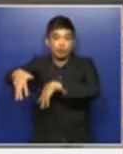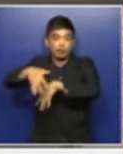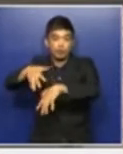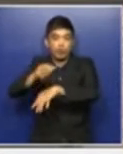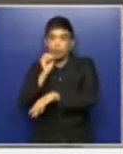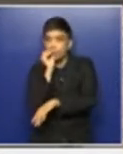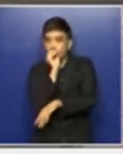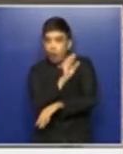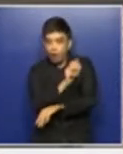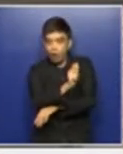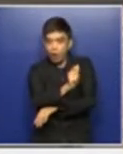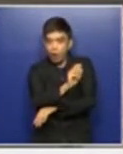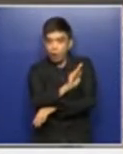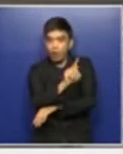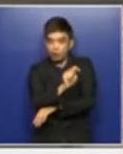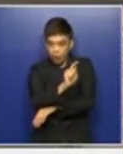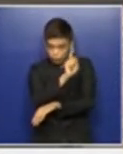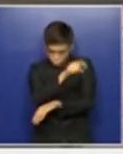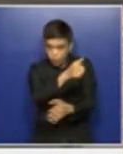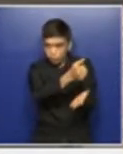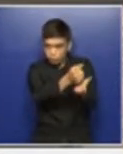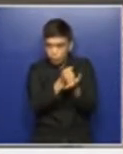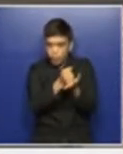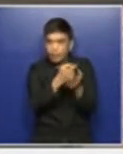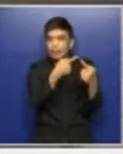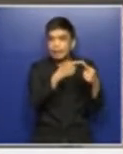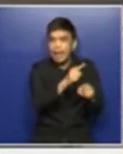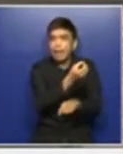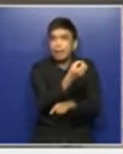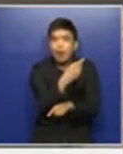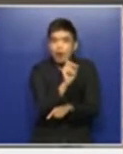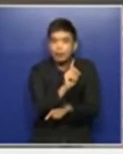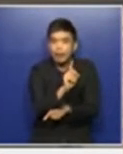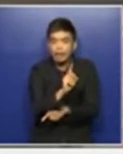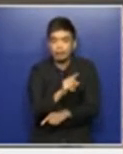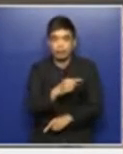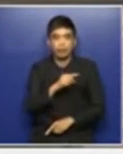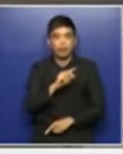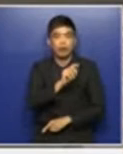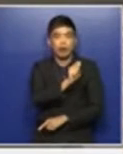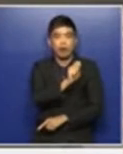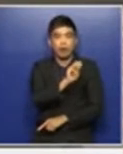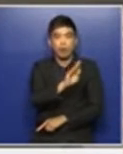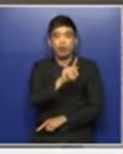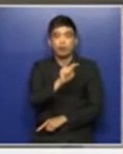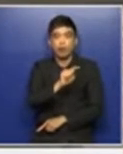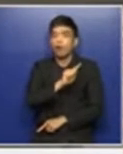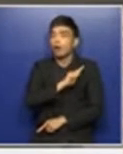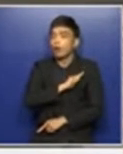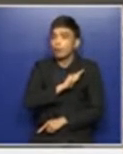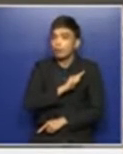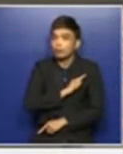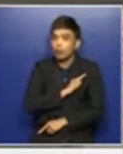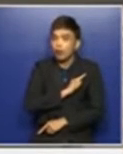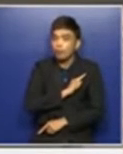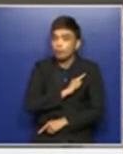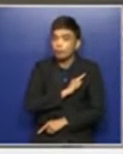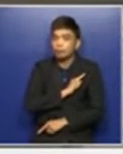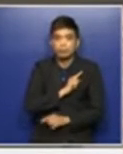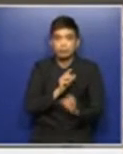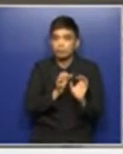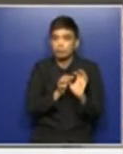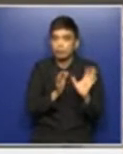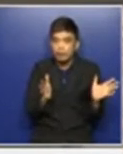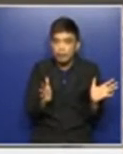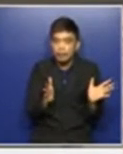าพื้นที่ดังกล่าวนี้ไม่อยู่ในความดูแลของเขตพื้นที่รักษาพันธุ์สัตว์ป่าคลองยาว